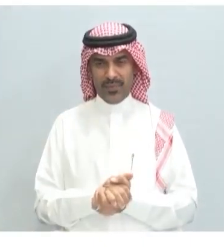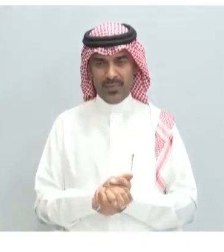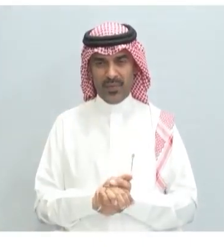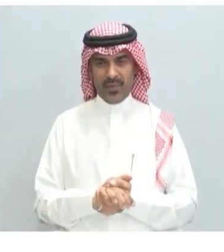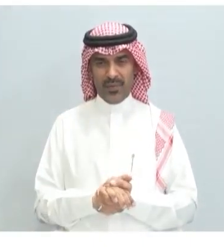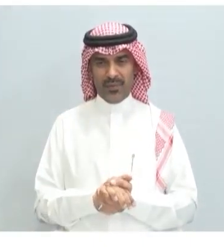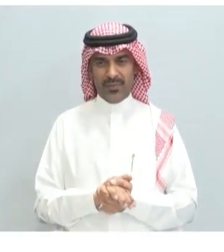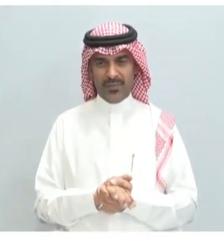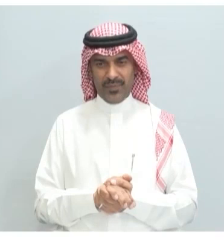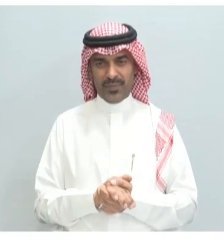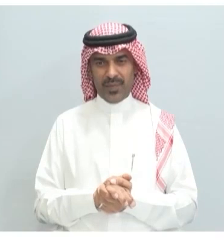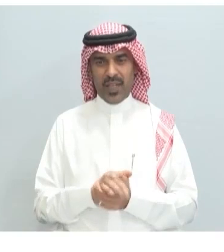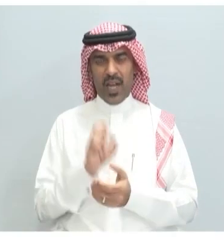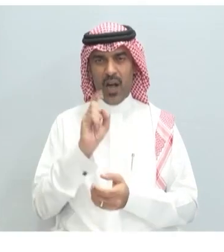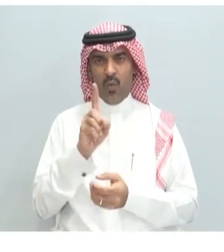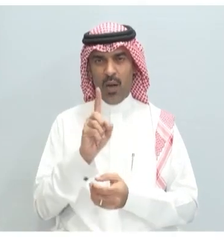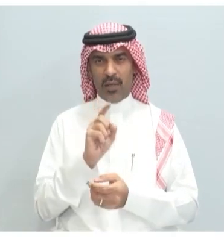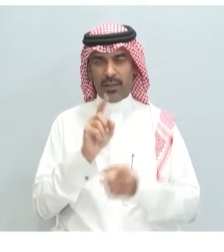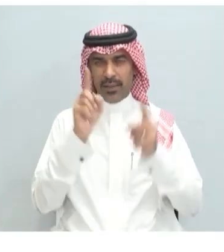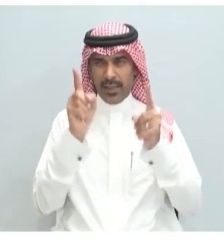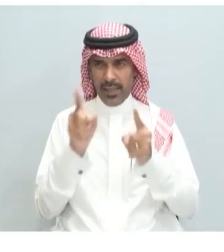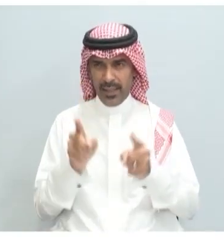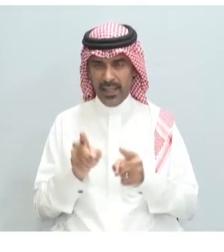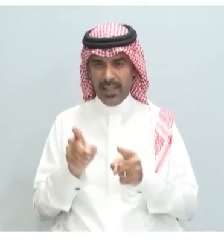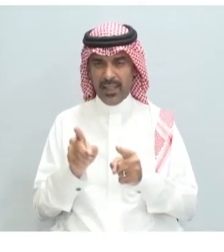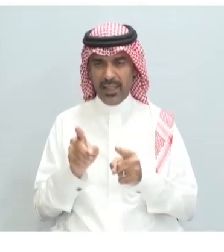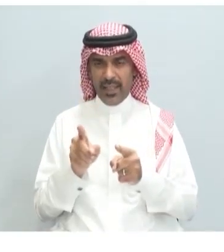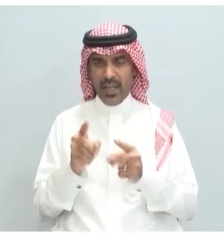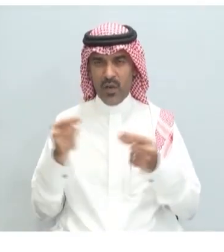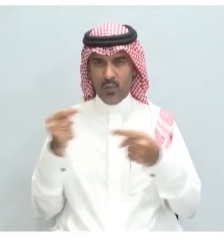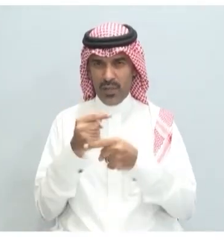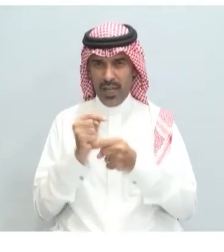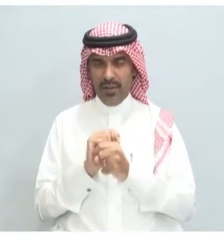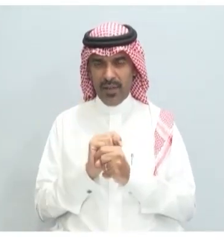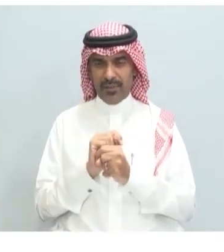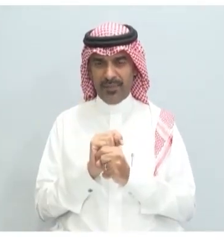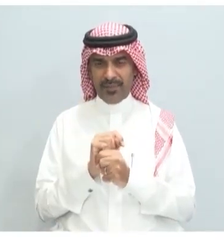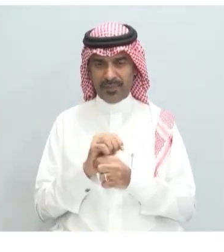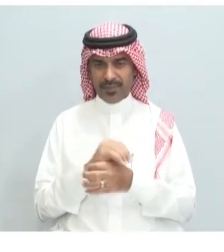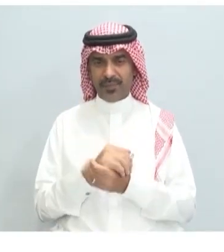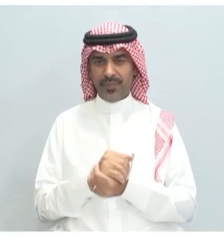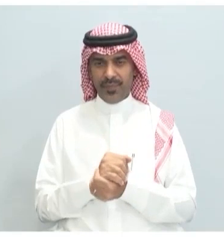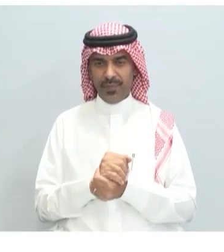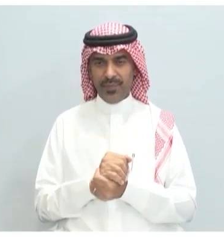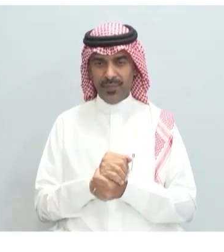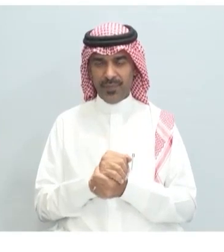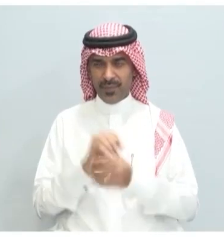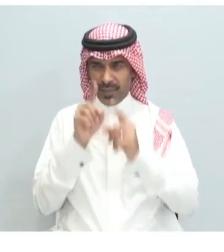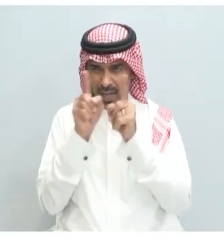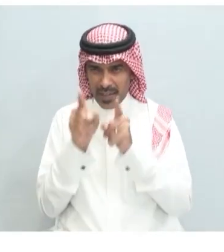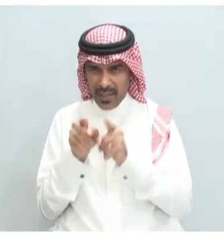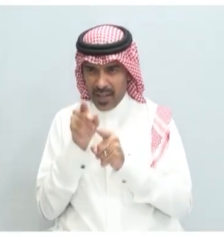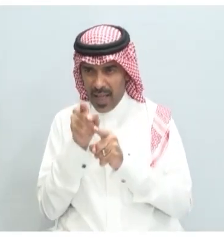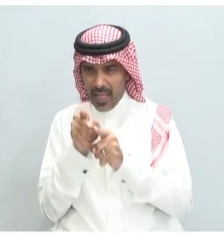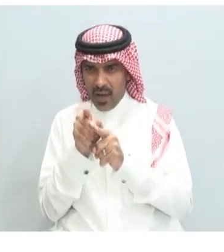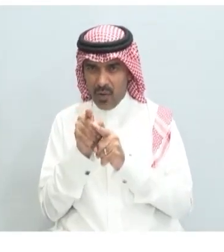اول شيء راح ناخذه ان شاء الله في هذا الدرس اللي هو تحديد الحوادث المتنافيه مثل ما سوينا في الدرس السابق ان حددنا الحوادث